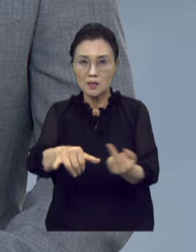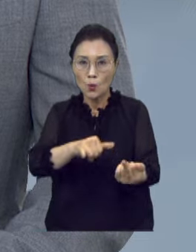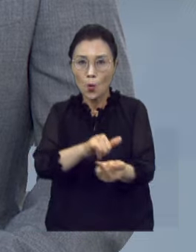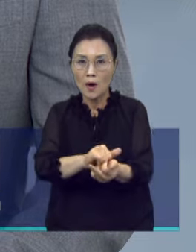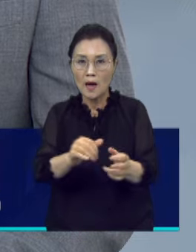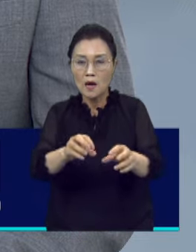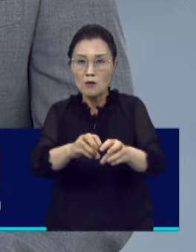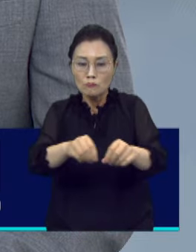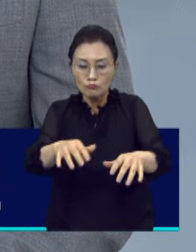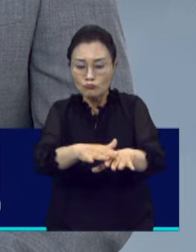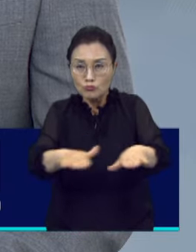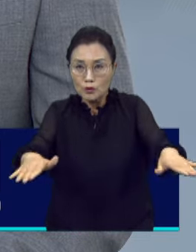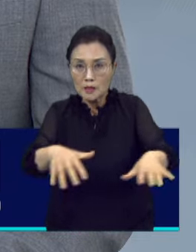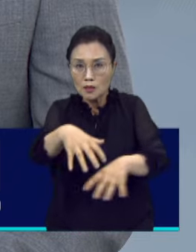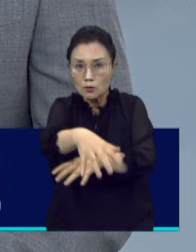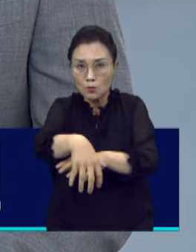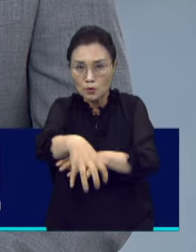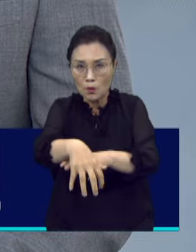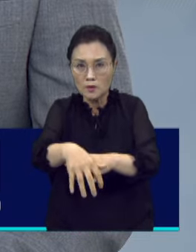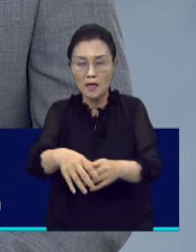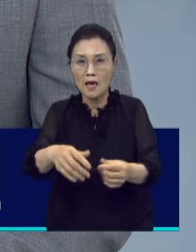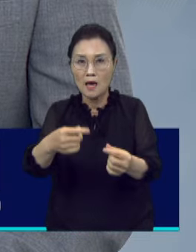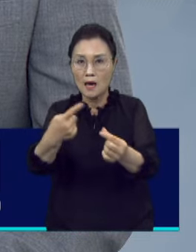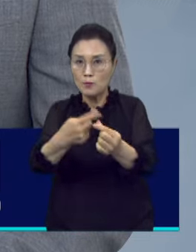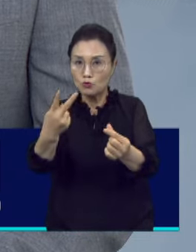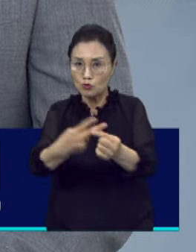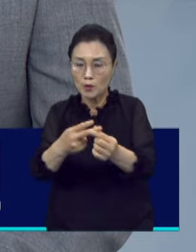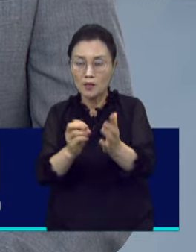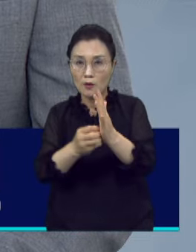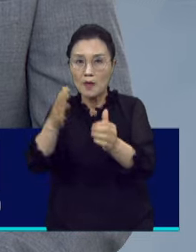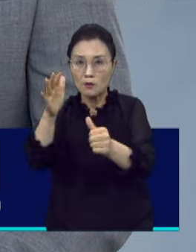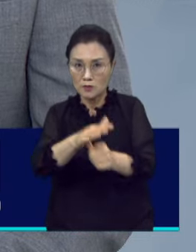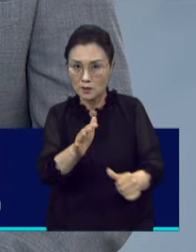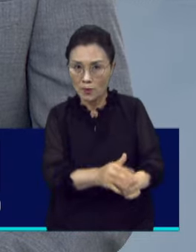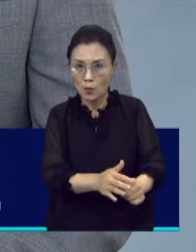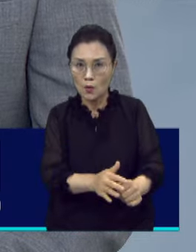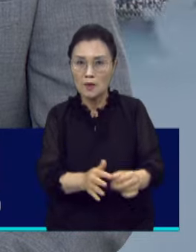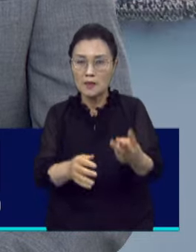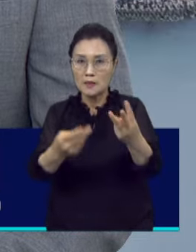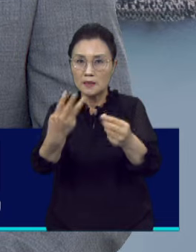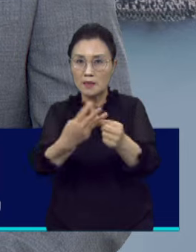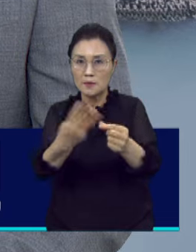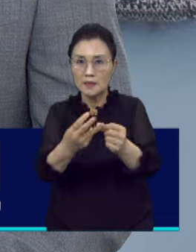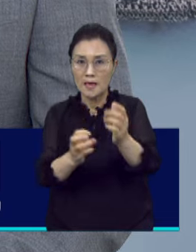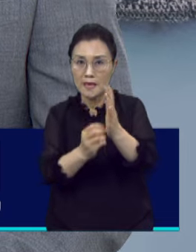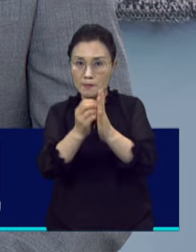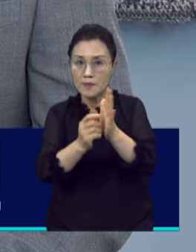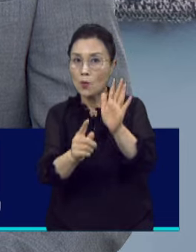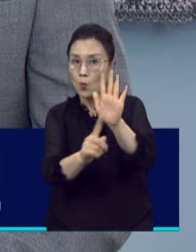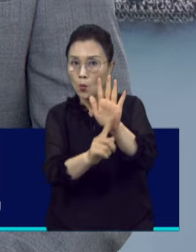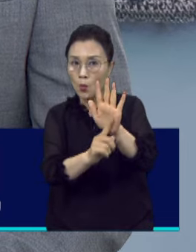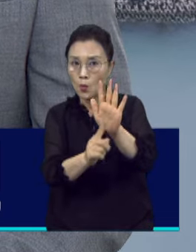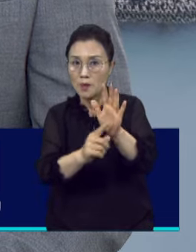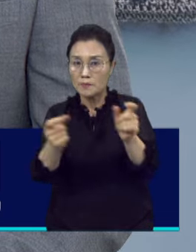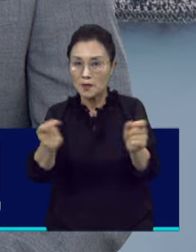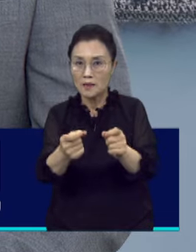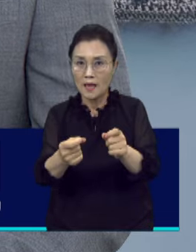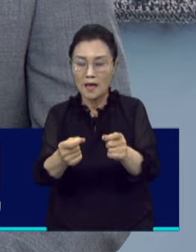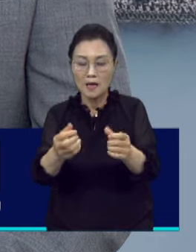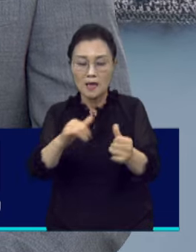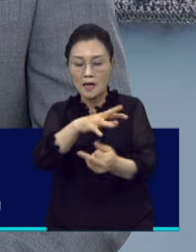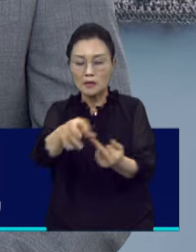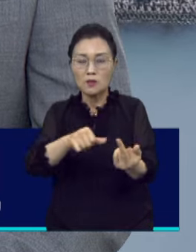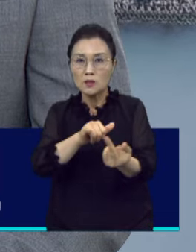가덕 신공항 부지 조선 공사가 두 차례 유찰되면서 3차 입찰 공고를 앞둔 가운데 신공항 흔들기는